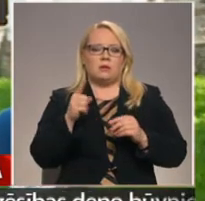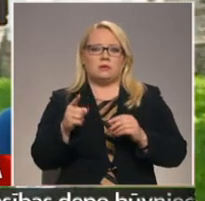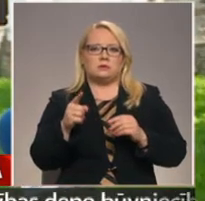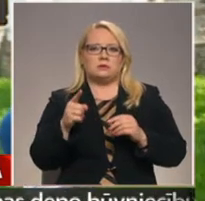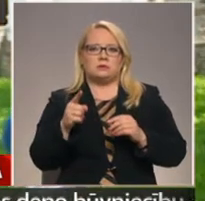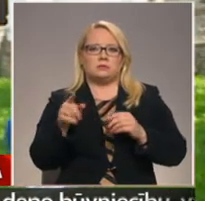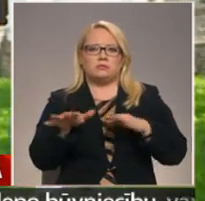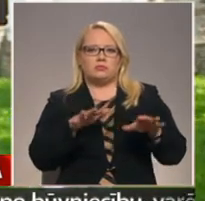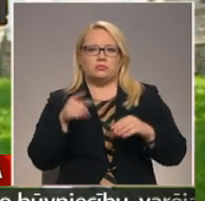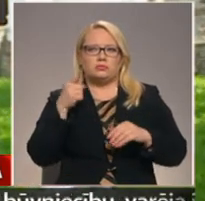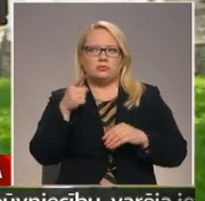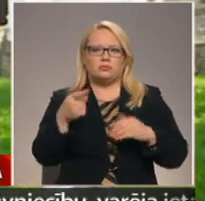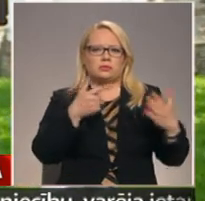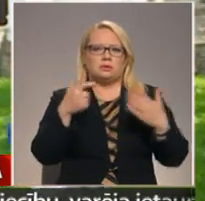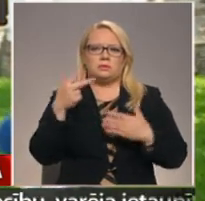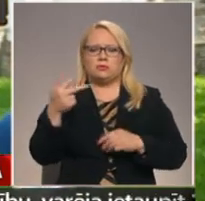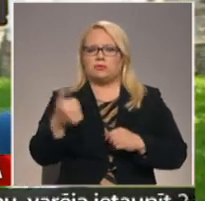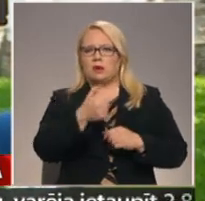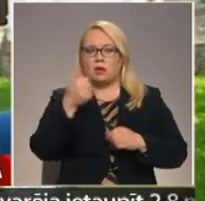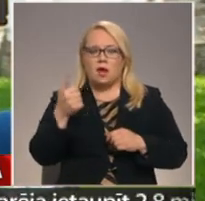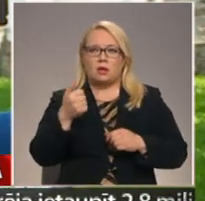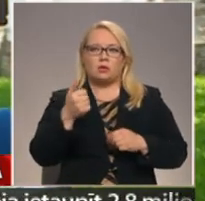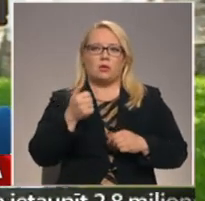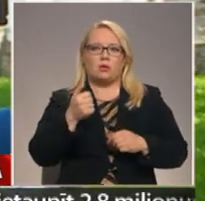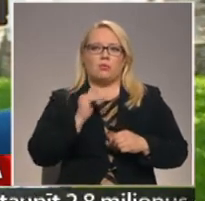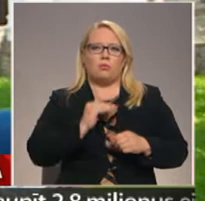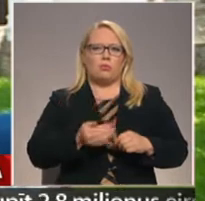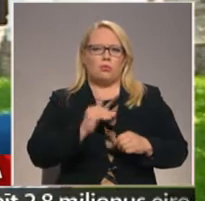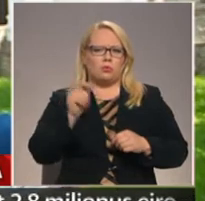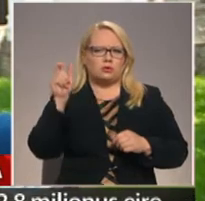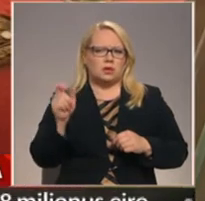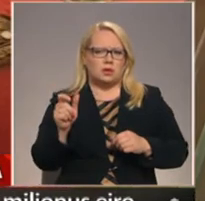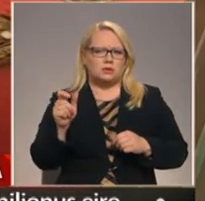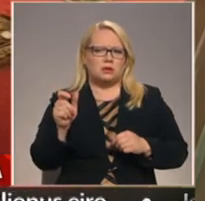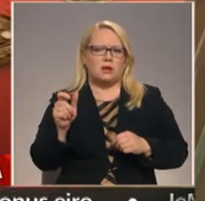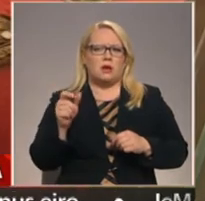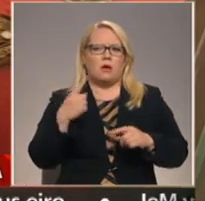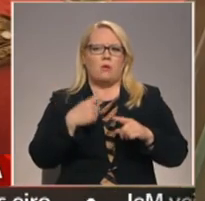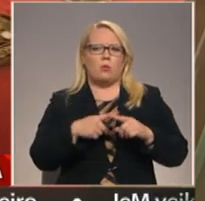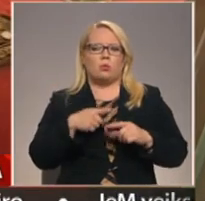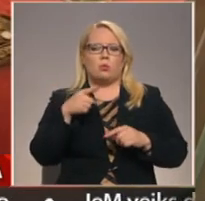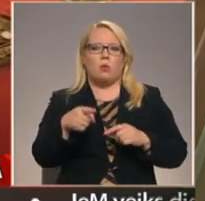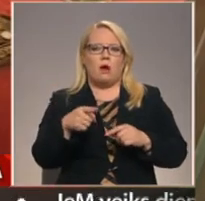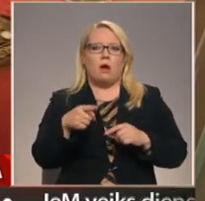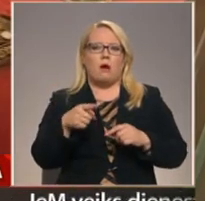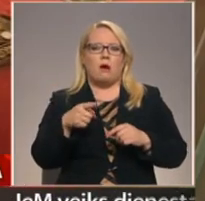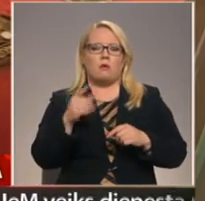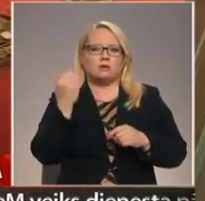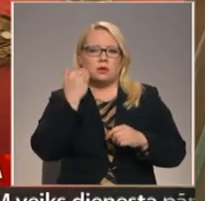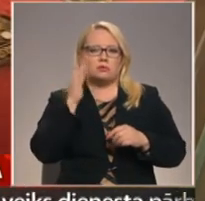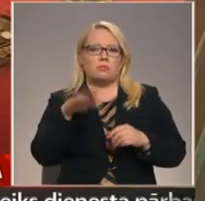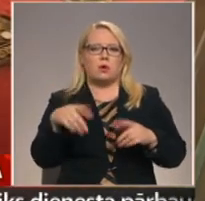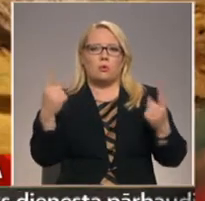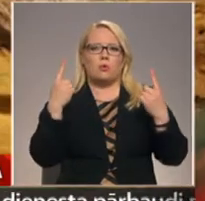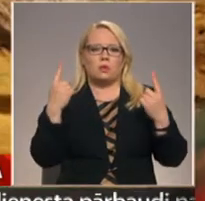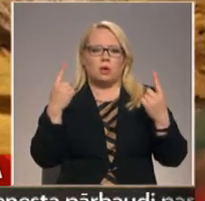no 1703. Gada muižniecis zelta kozu. Kleitis. Tad arī atklāja to, ko mēs tagad saucam par